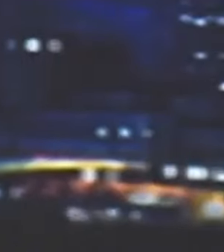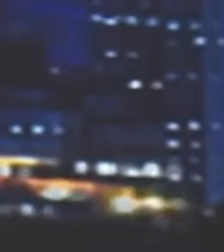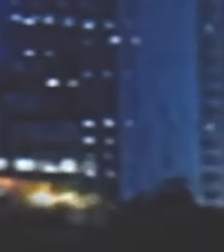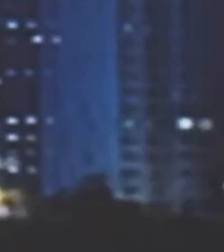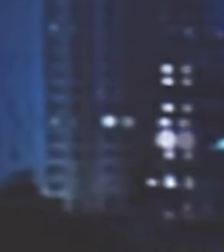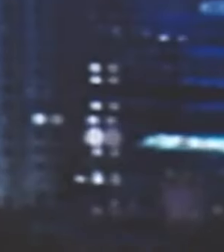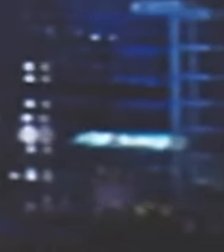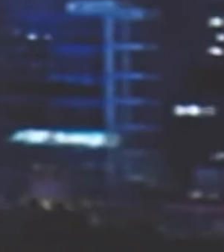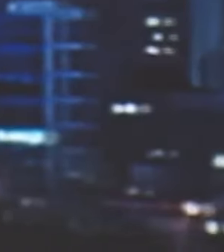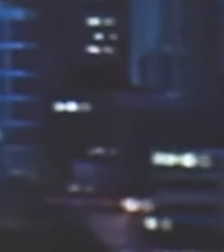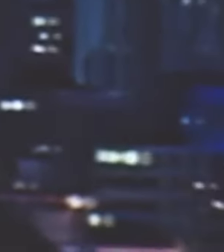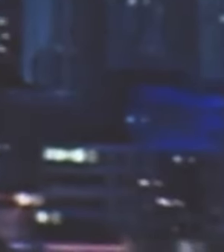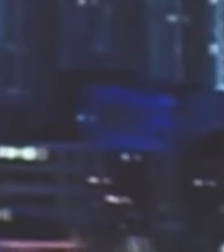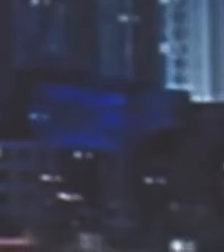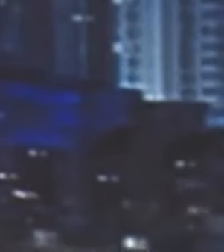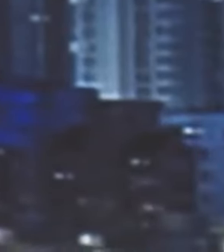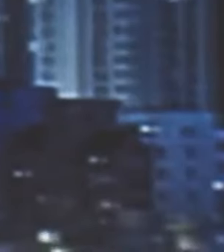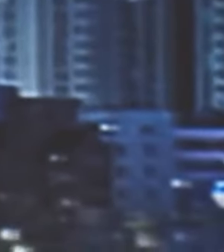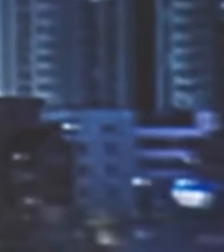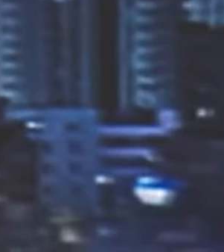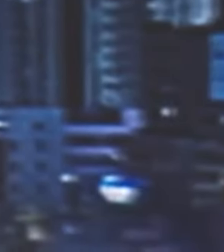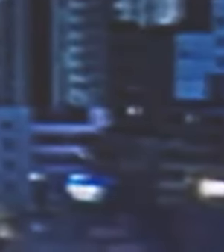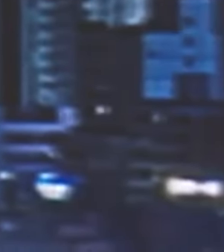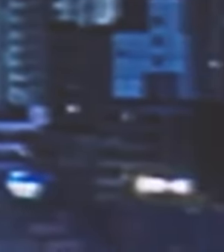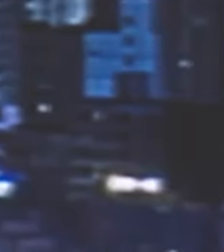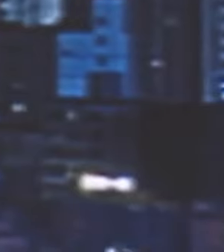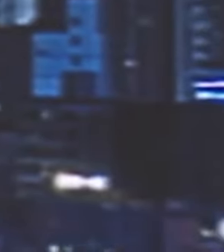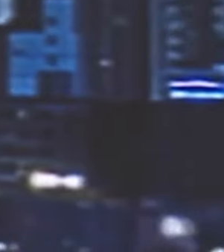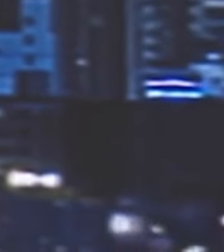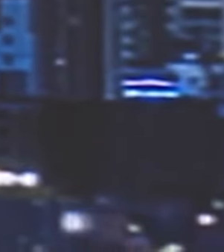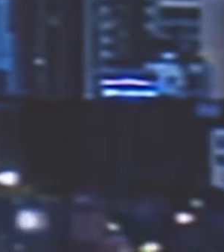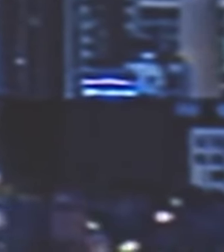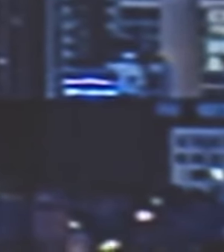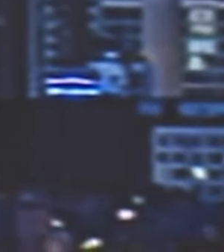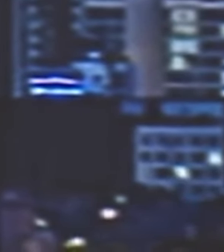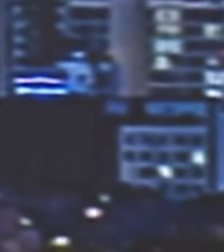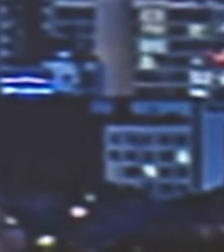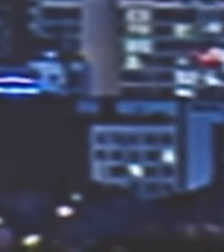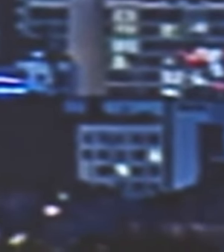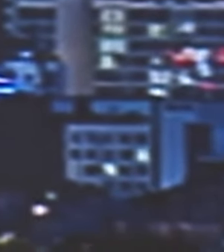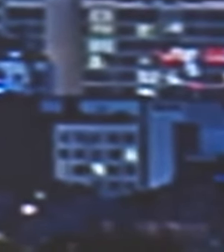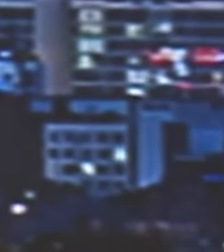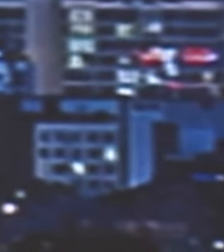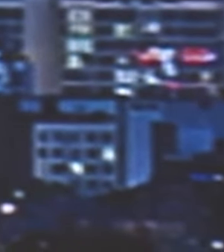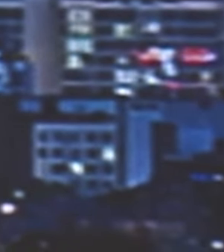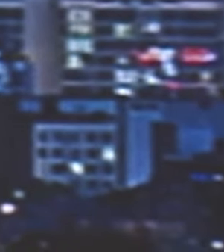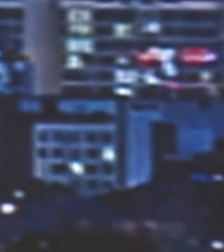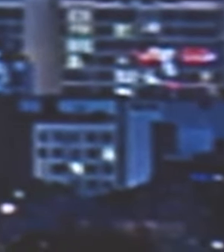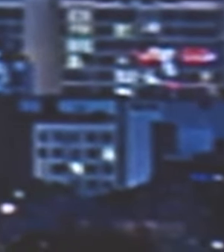JTBC 뉴스를 시청해 주신 여러분 고맙습니다. 저희는 저녁 6시 50분 뉴스룸에서 뵙겠습니다.